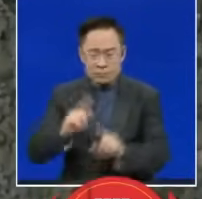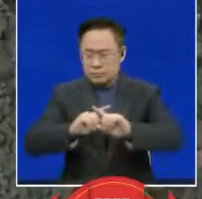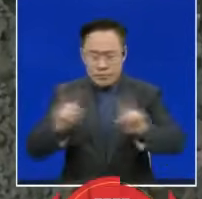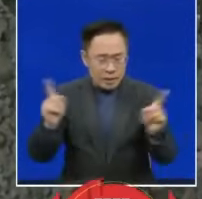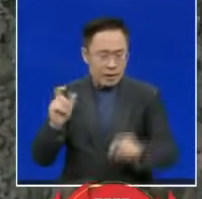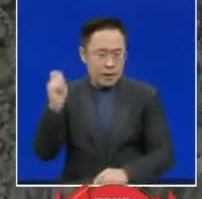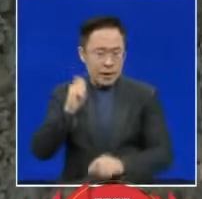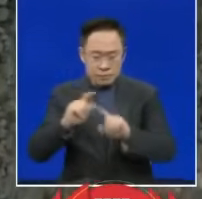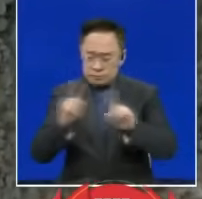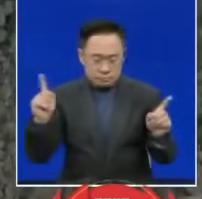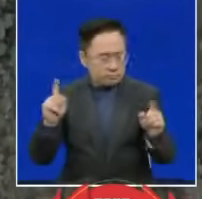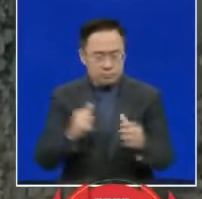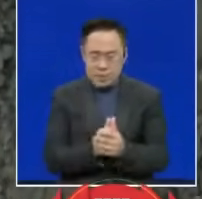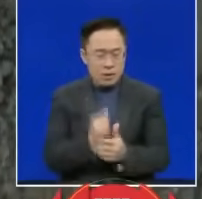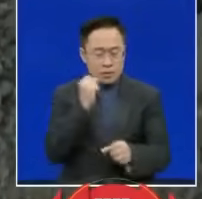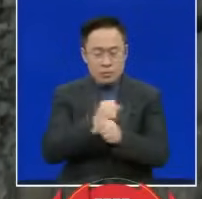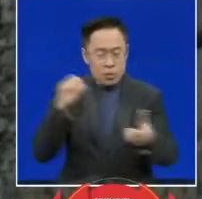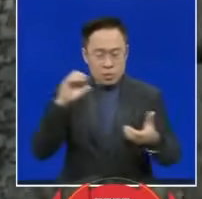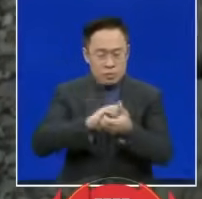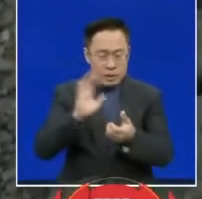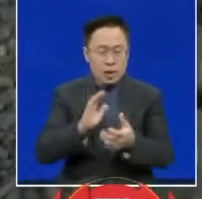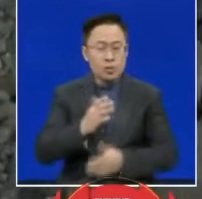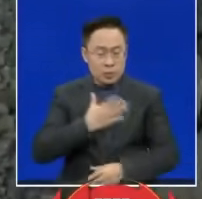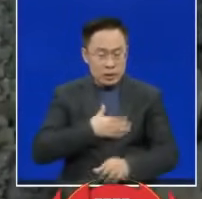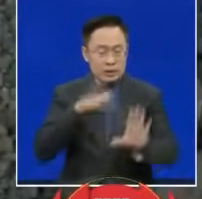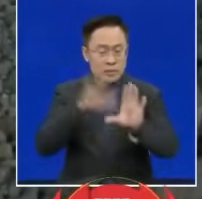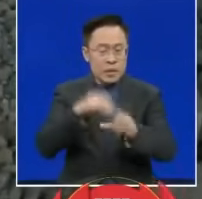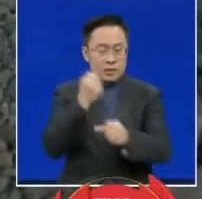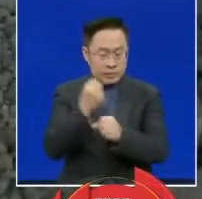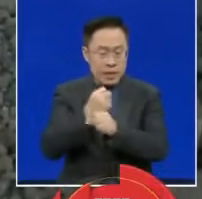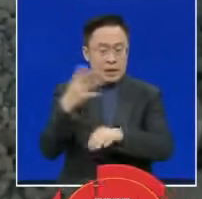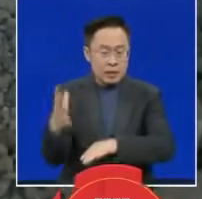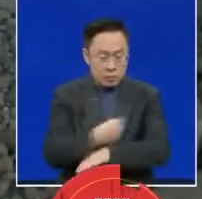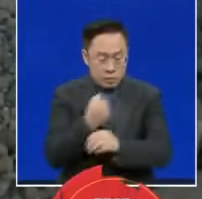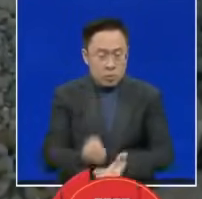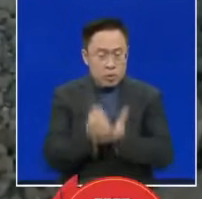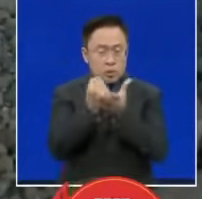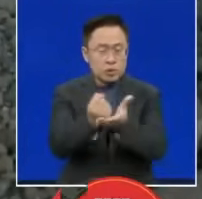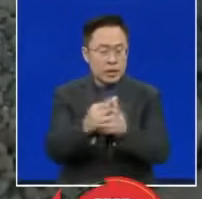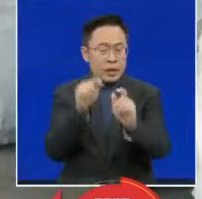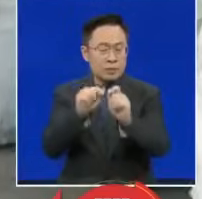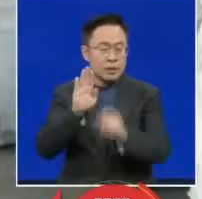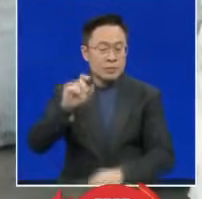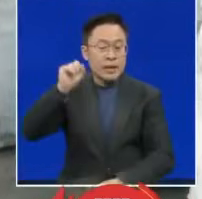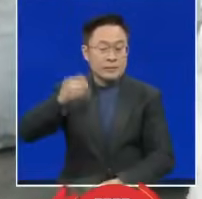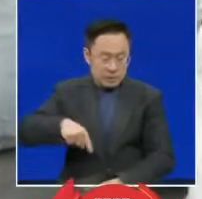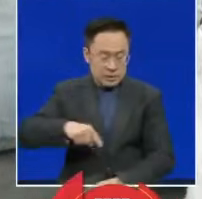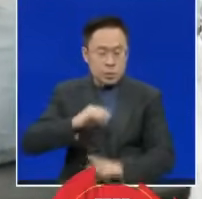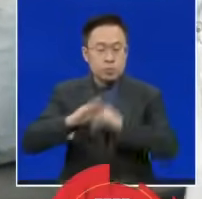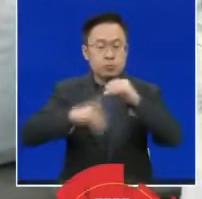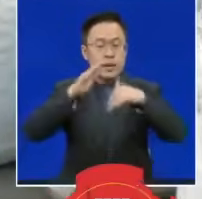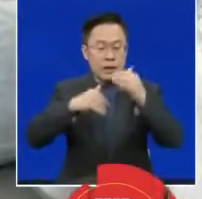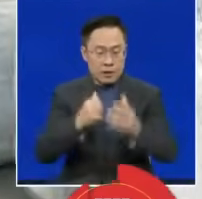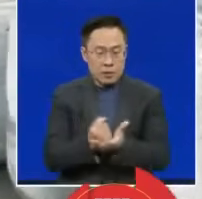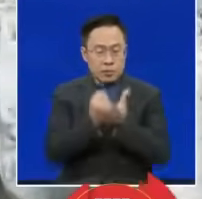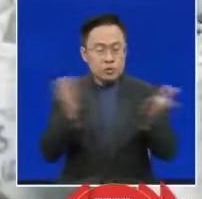สมุทรสาครแต่อย่างใดเนิร์สมาลงสนามการเมืองต้องการทำให้เขตบางซื่อเนี่ยเอ่อคือจริงๆแล้วก็ต้องการที่จะ